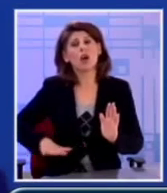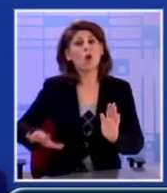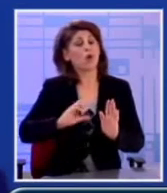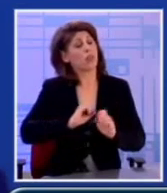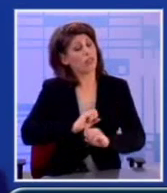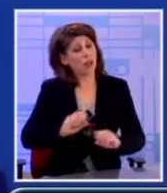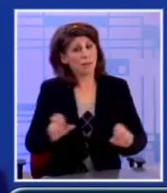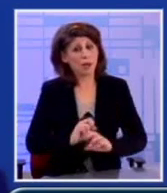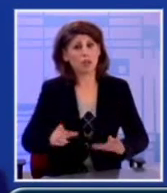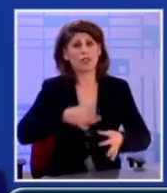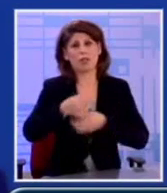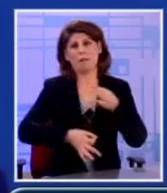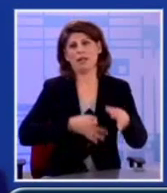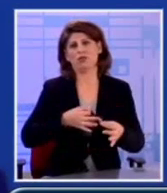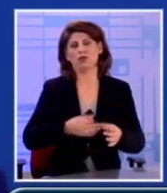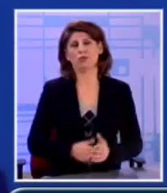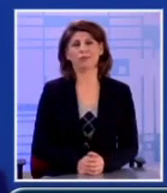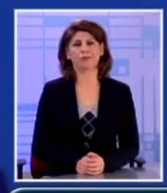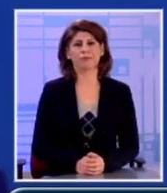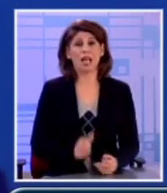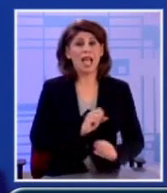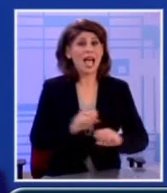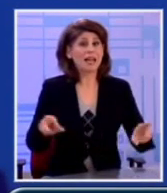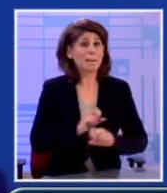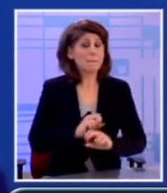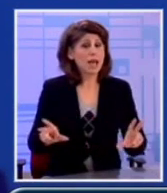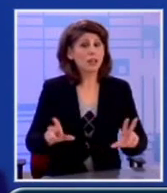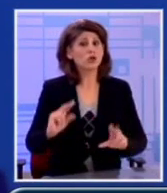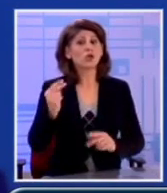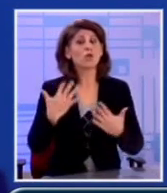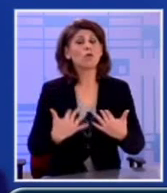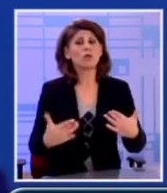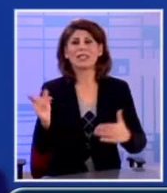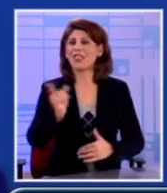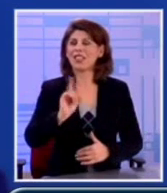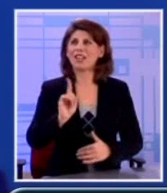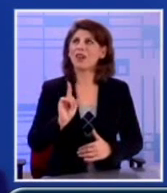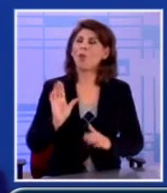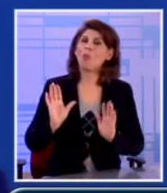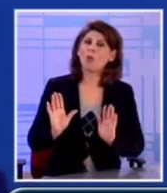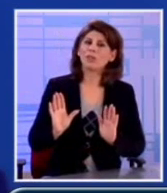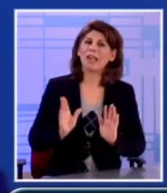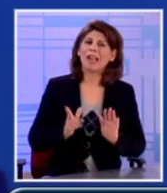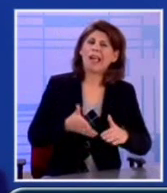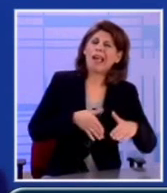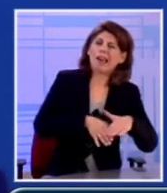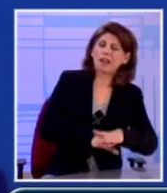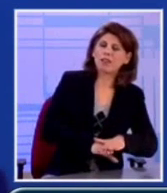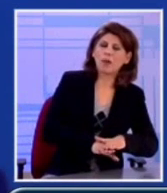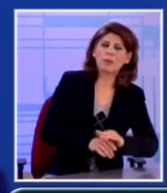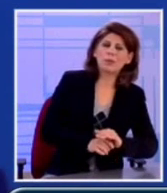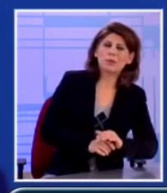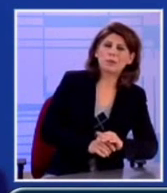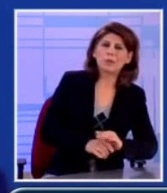ενημερωθεί και θα τοποθετηθεί. Ενημέρωση της Βουλής δεν είναι ούτε στα κρυφά και